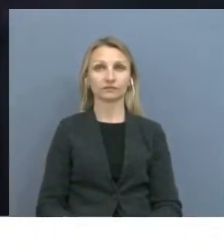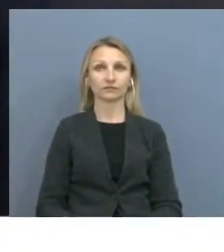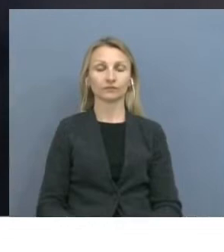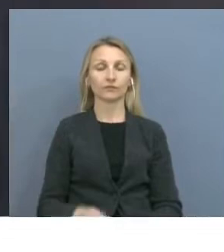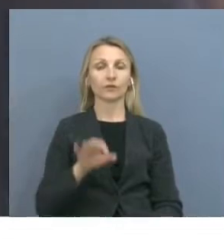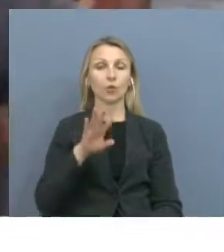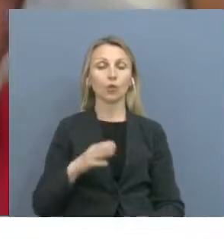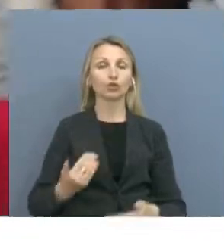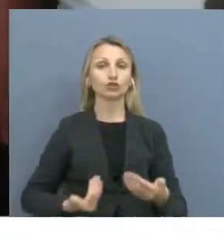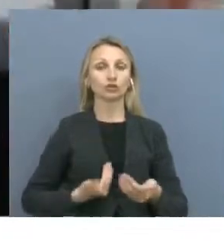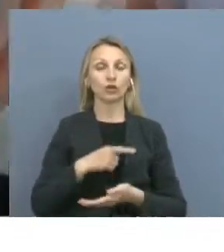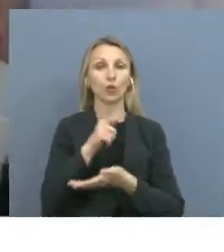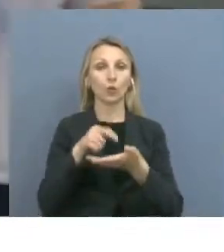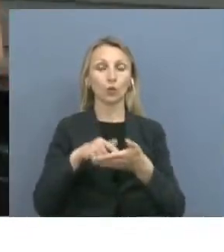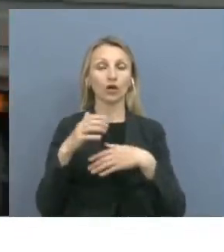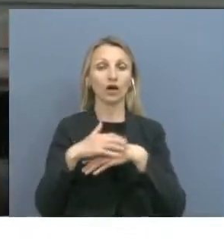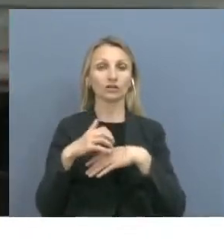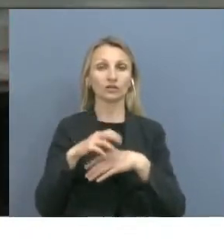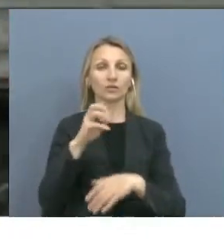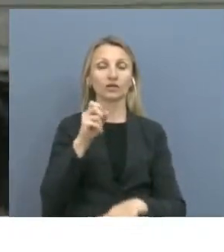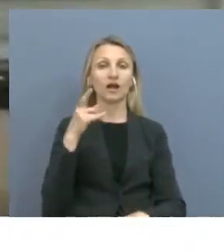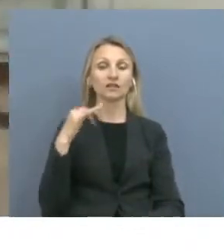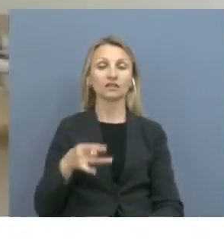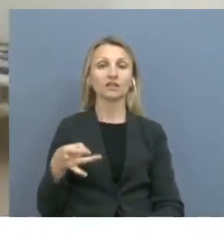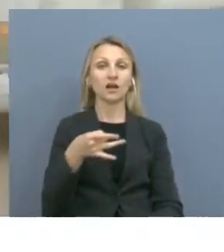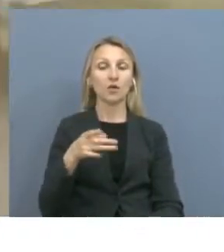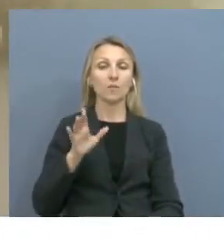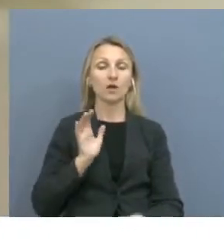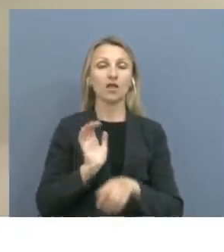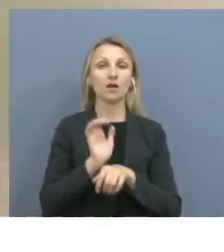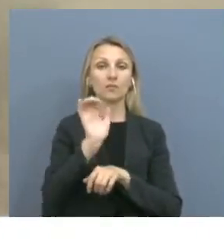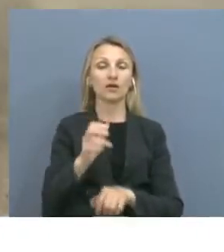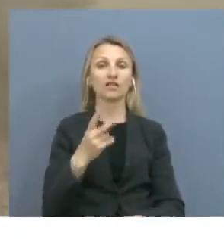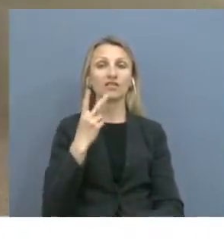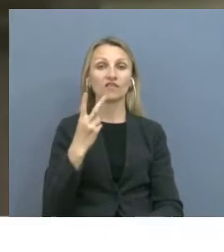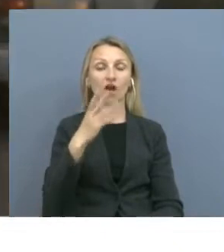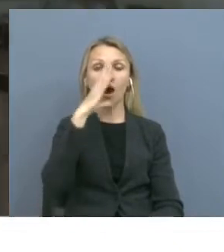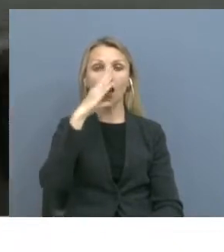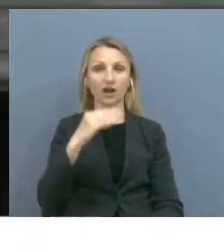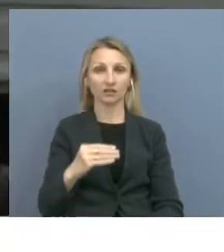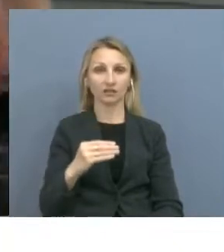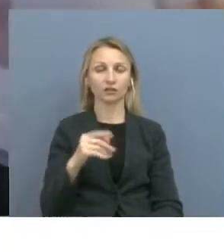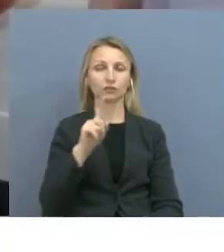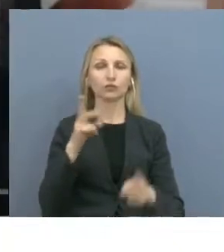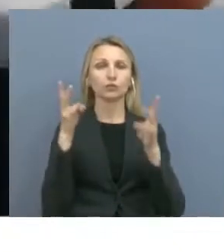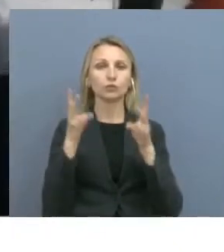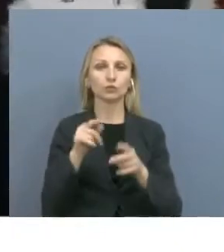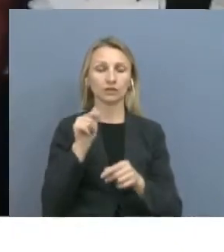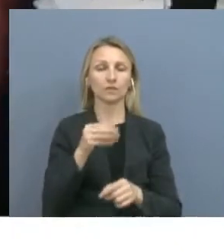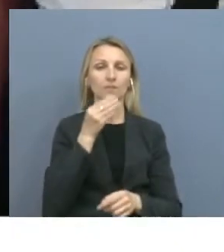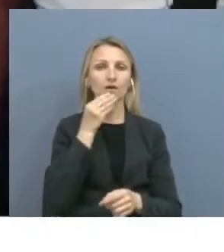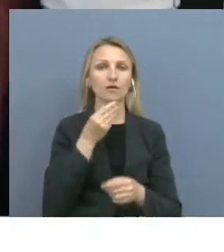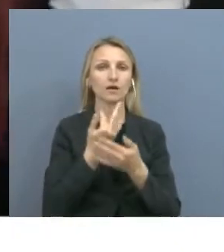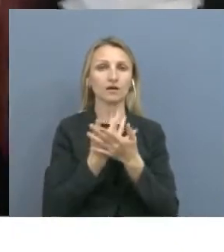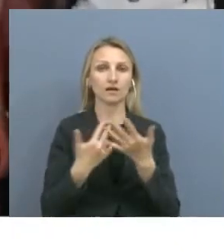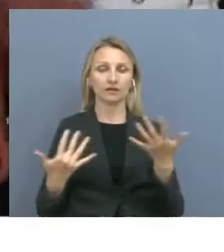От жителей города Кокшетау в Актааральский район Туркестанской области было направлено 2 газели средств первой необходимости. Хорошие дороги. Мы